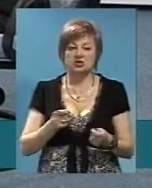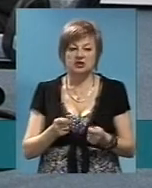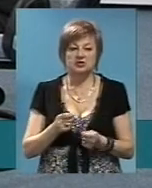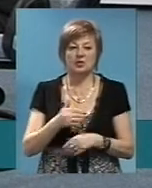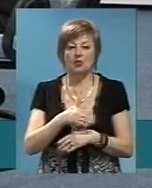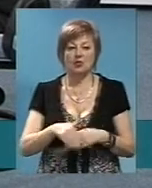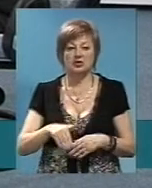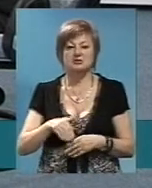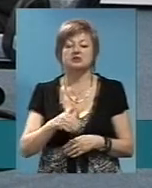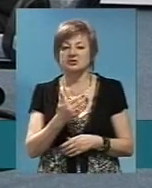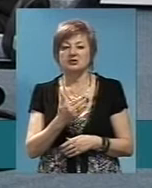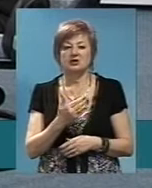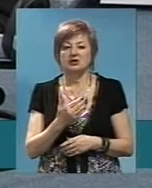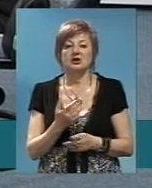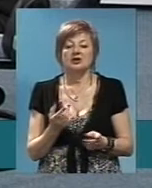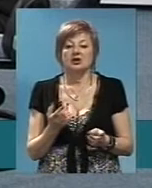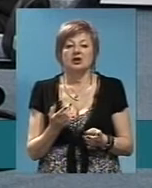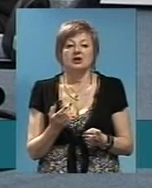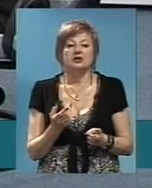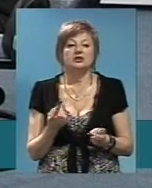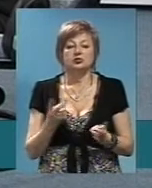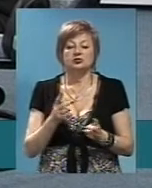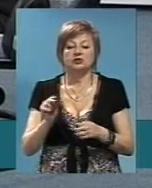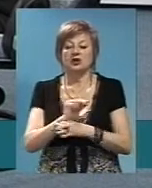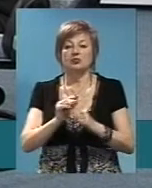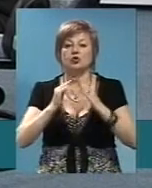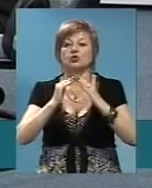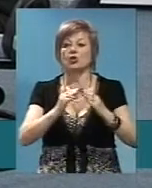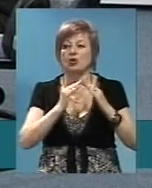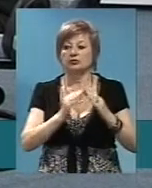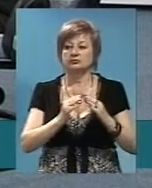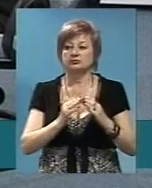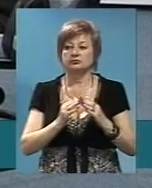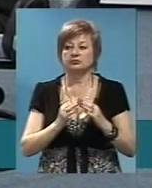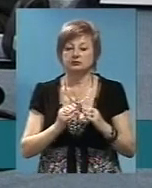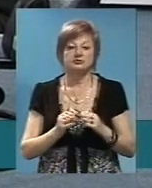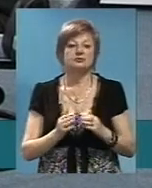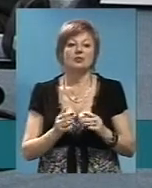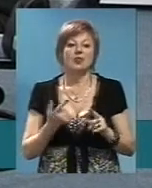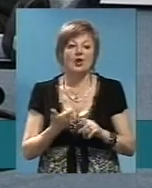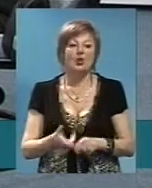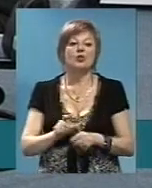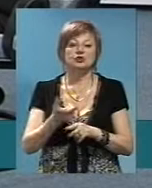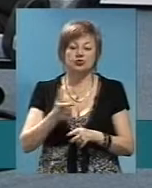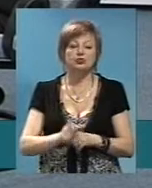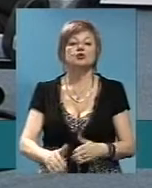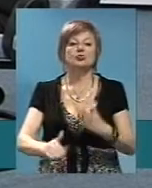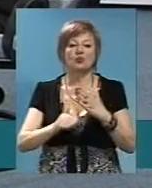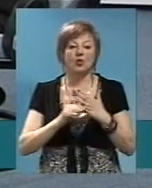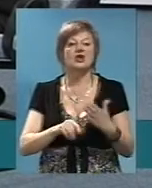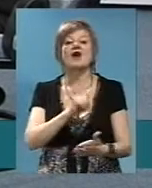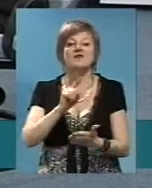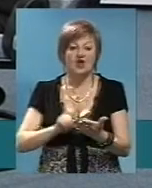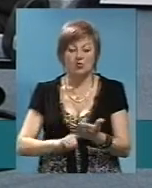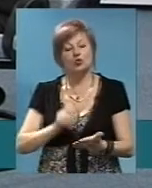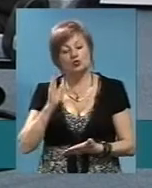вулиці Кругової, у мене була проблема з кровлею. Ну, пане Ігоре, вирішив, коли працював на посаді, я зрозумів вас. Скажіть, запитання